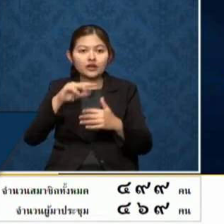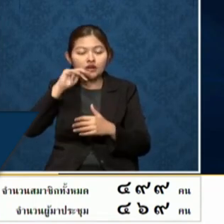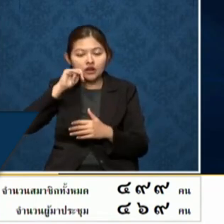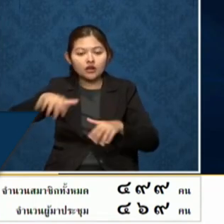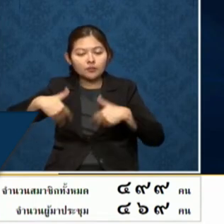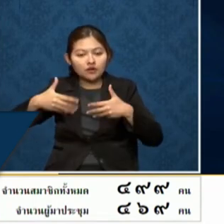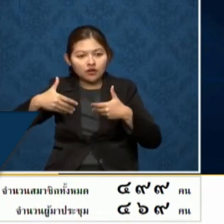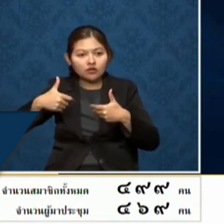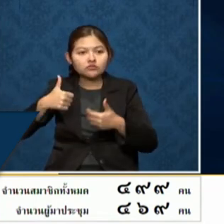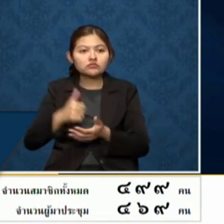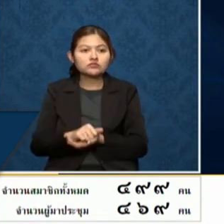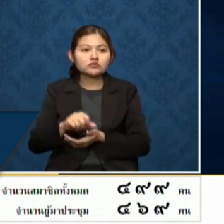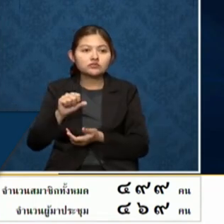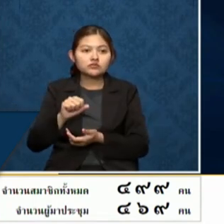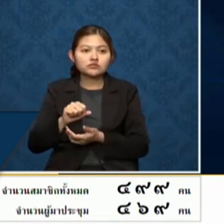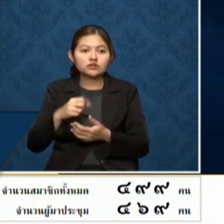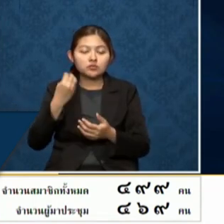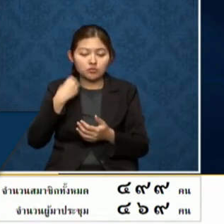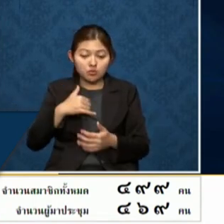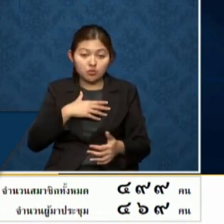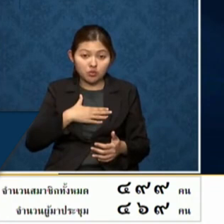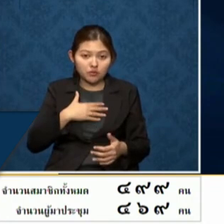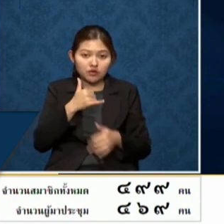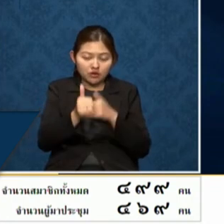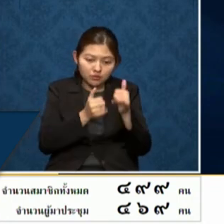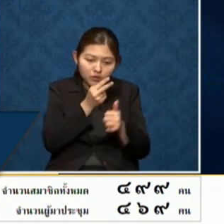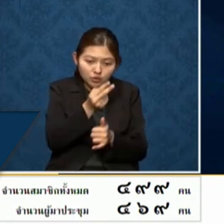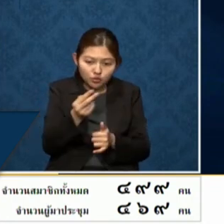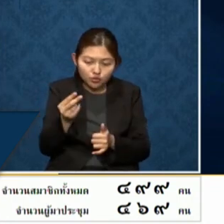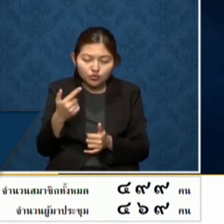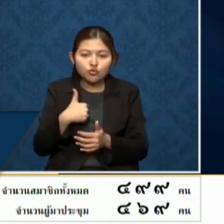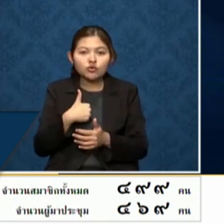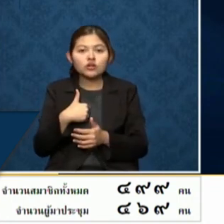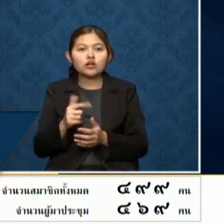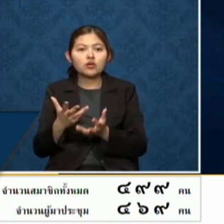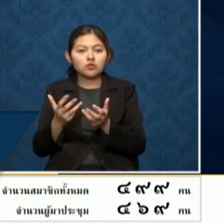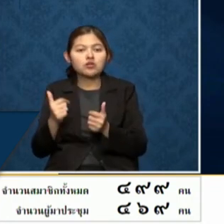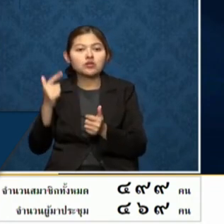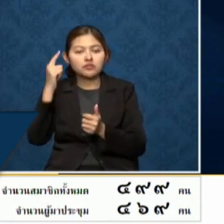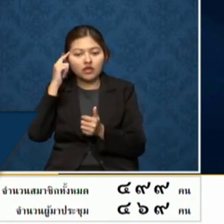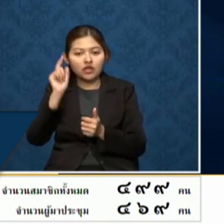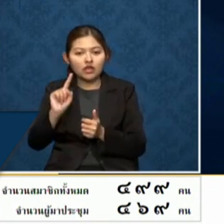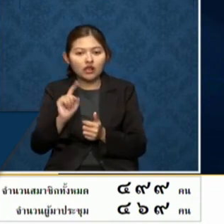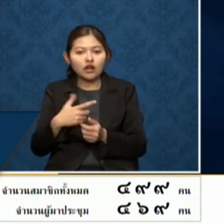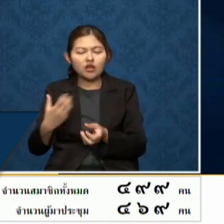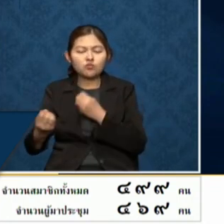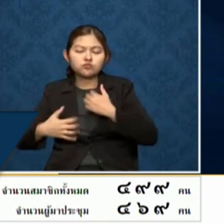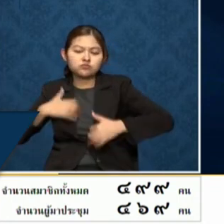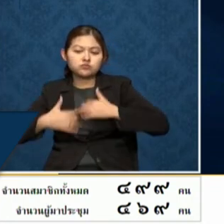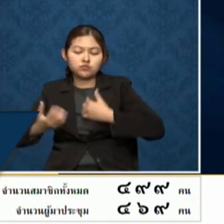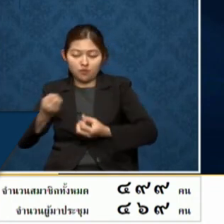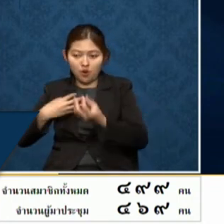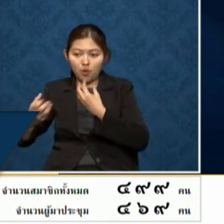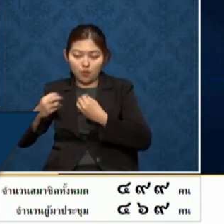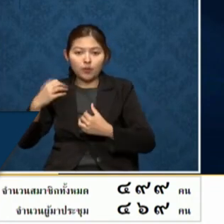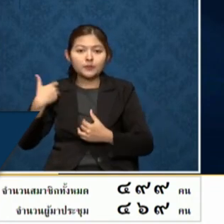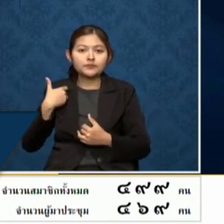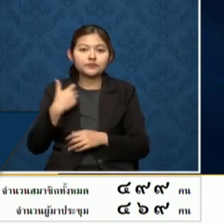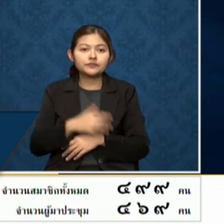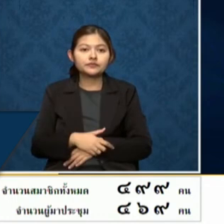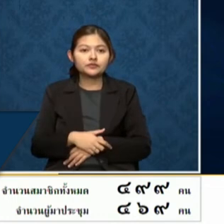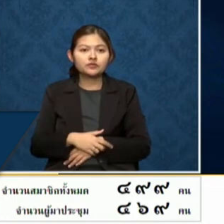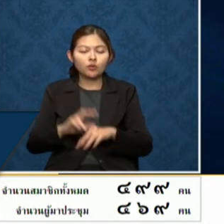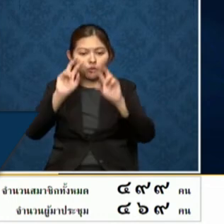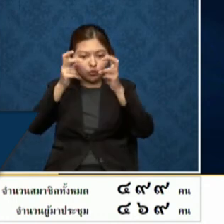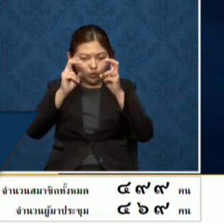หมู่บ้านศิวารัตน์นะครับก็ผมก็ลงพื้นที่นะครับแล้วก็ตรวจสอบแล้วก็ได้รับข้อมูลได้รับเรือกร้องเรียนมานะครับมีหลายหลายหลาย